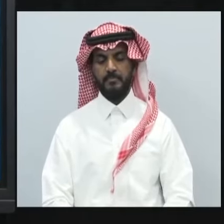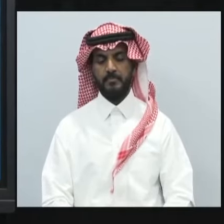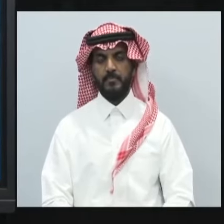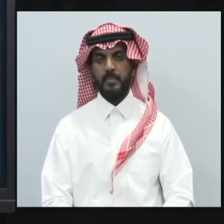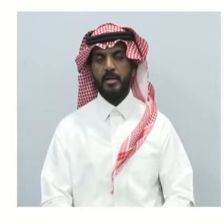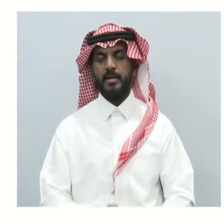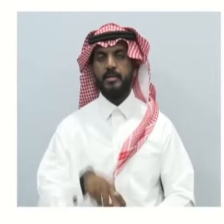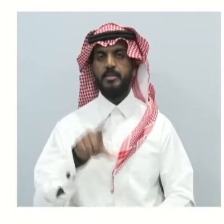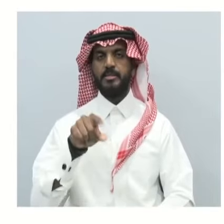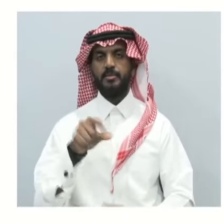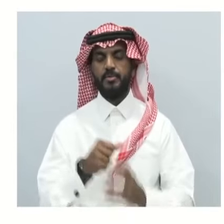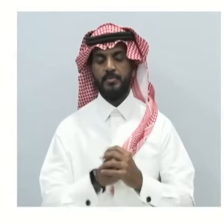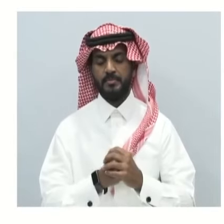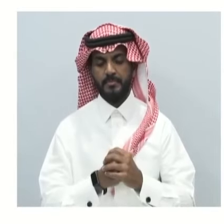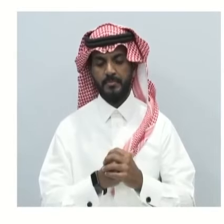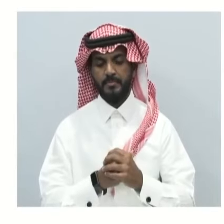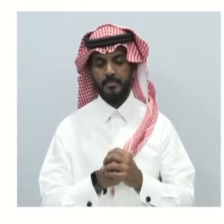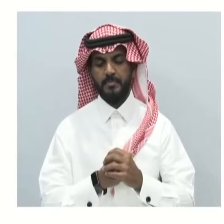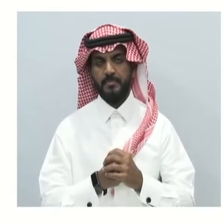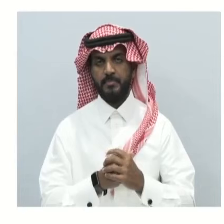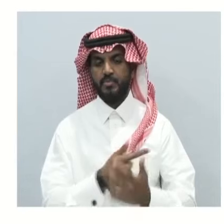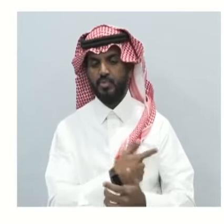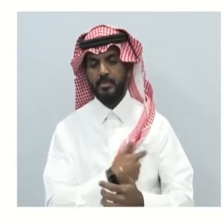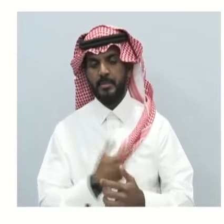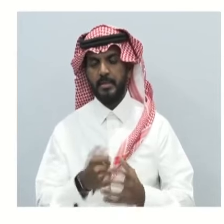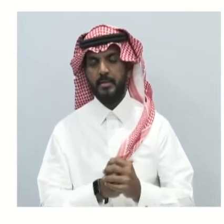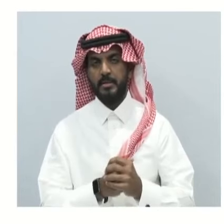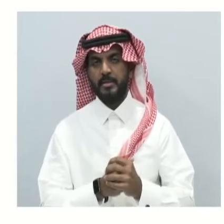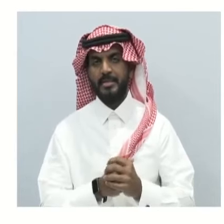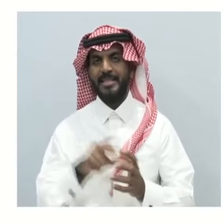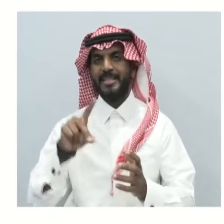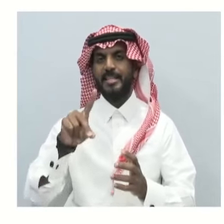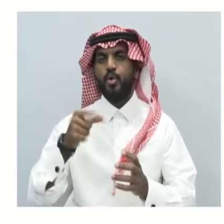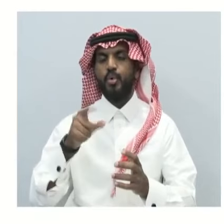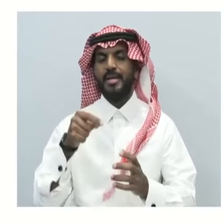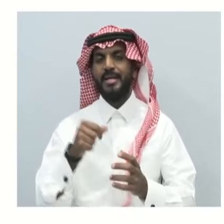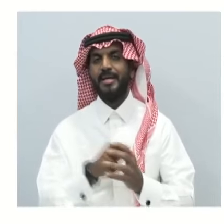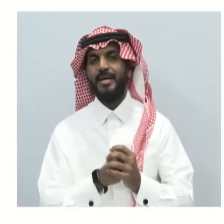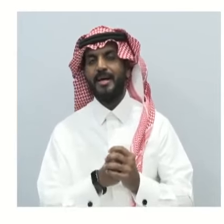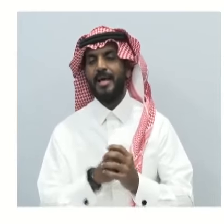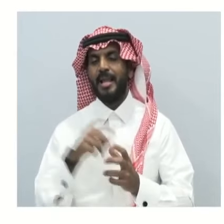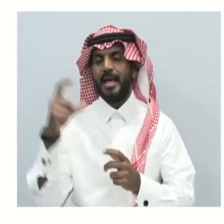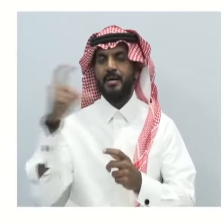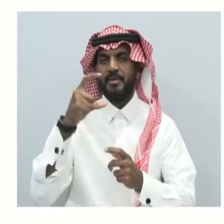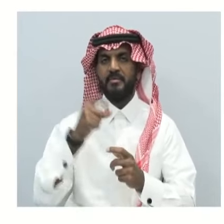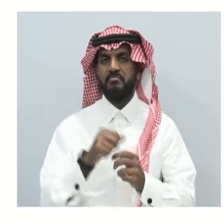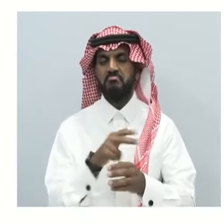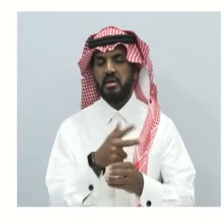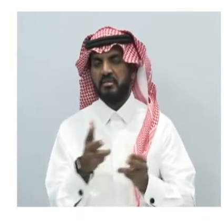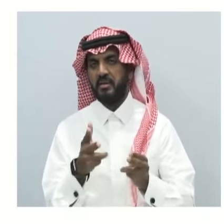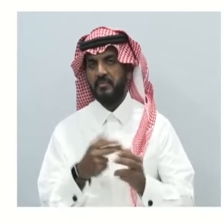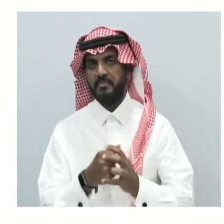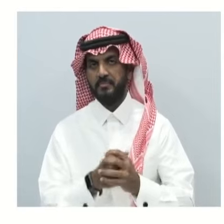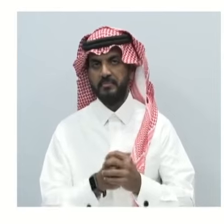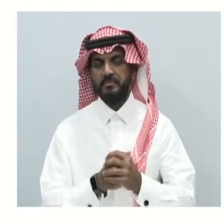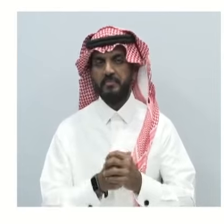احسنتم رائعون بالتاكيد هذا ما نسميه بيطور القمر وهذا الطور يختلف فربما